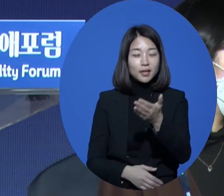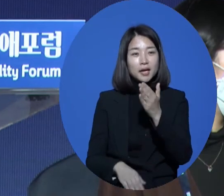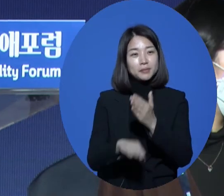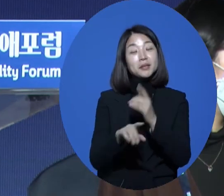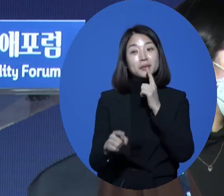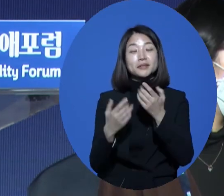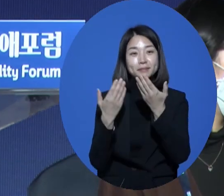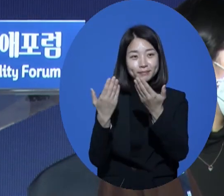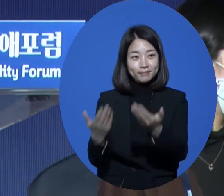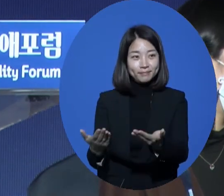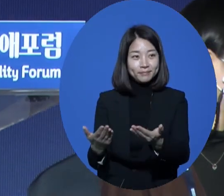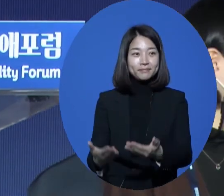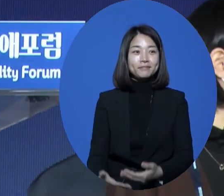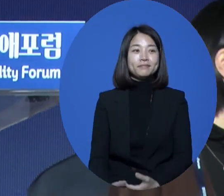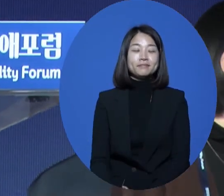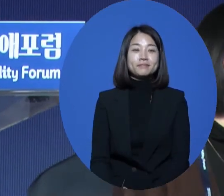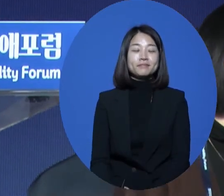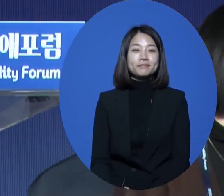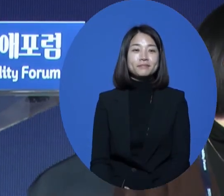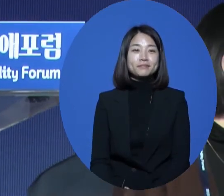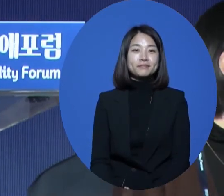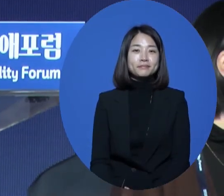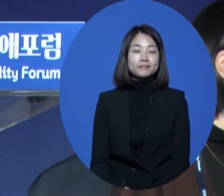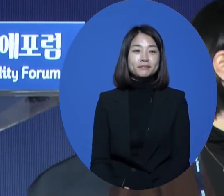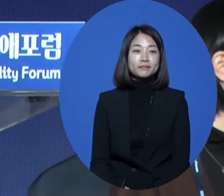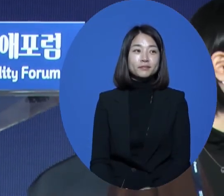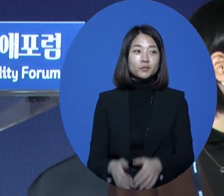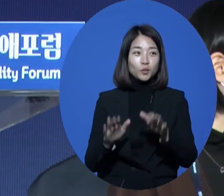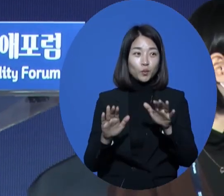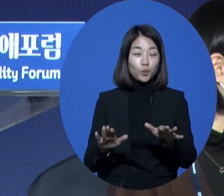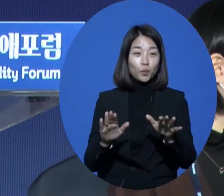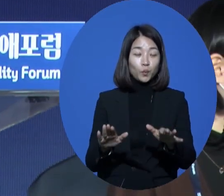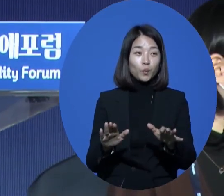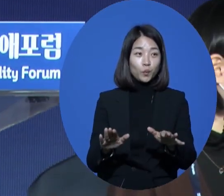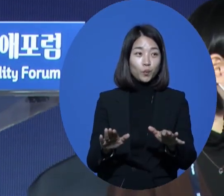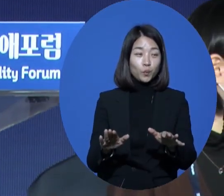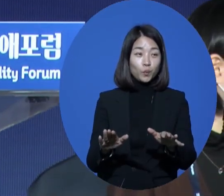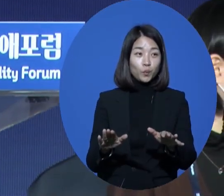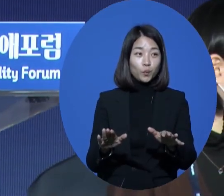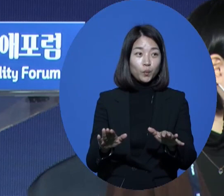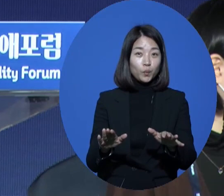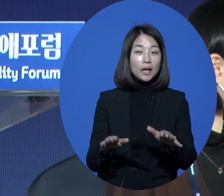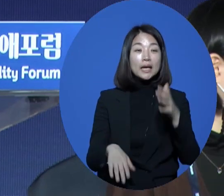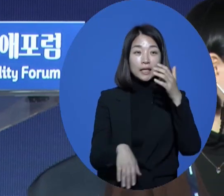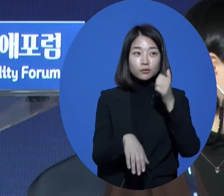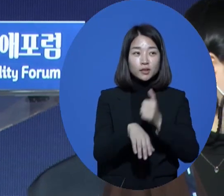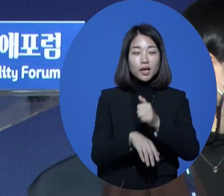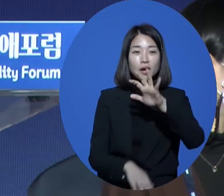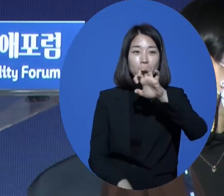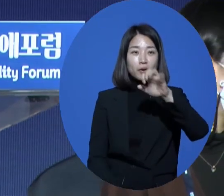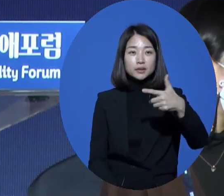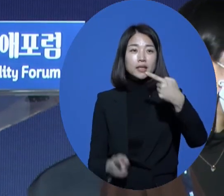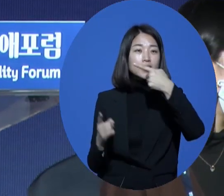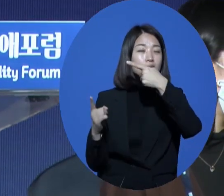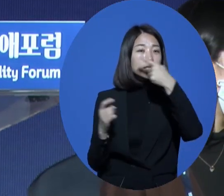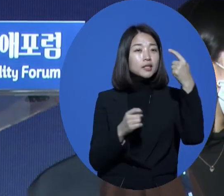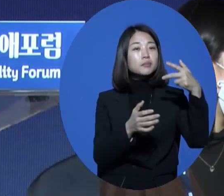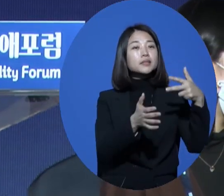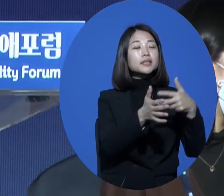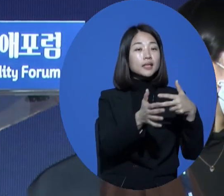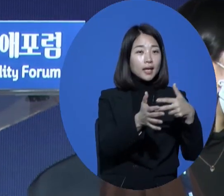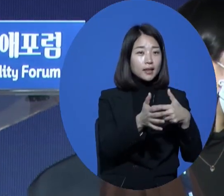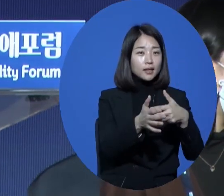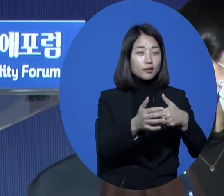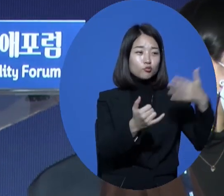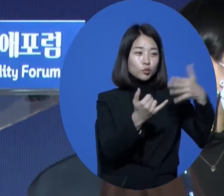다시 한번 감사의 말씀 드립니다. 오늘 세션들은요, 추후에 평창기념재단 유튜브 채널에서 다시 보실 수